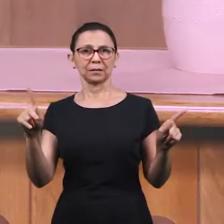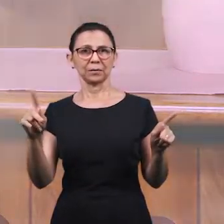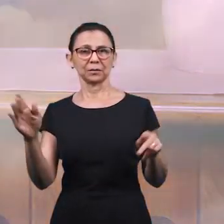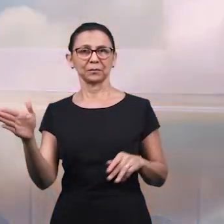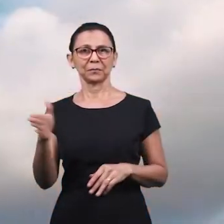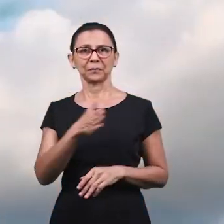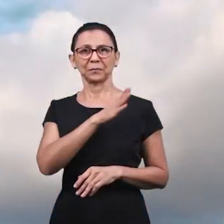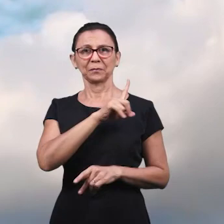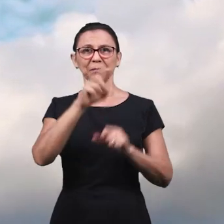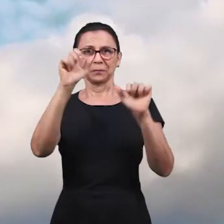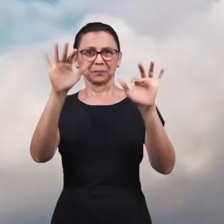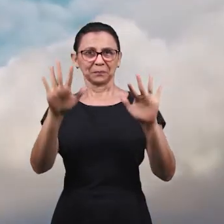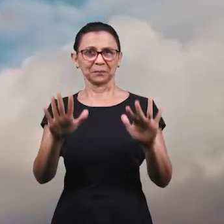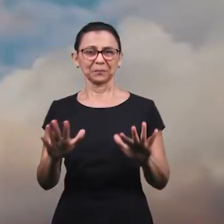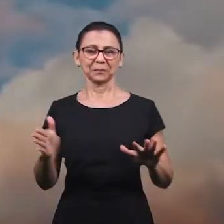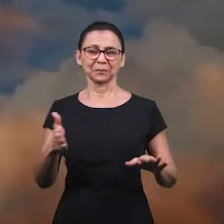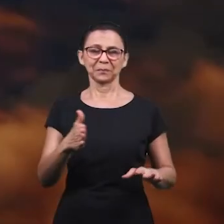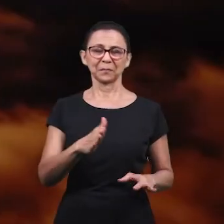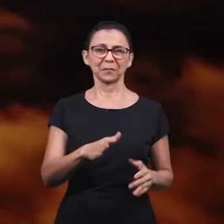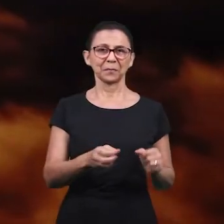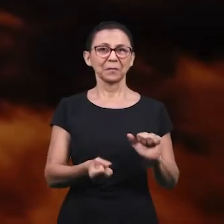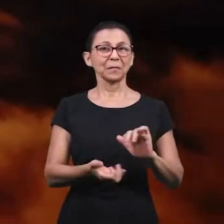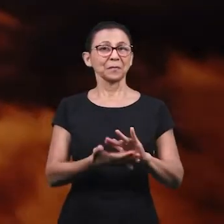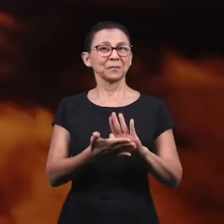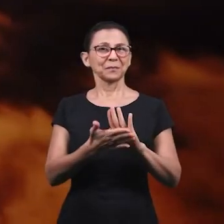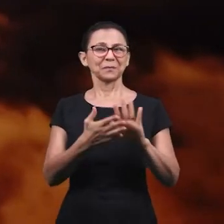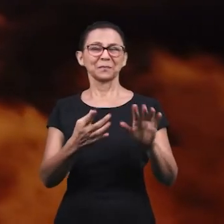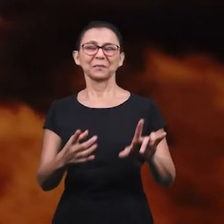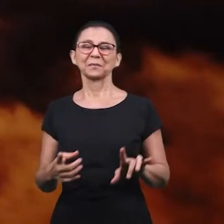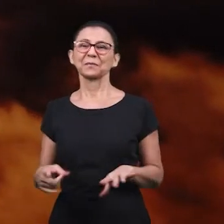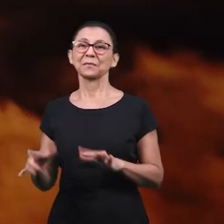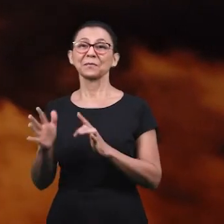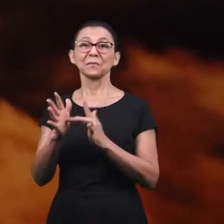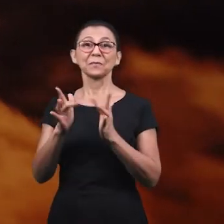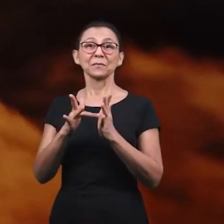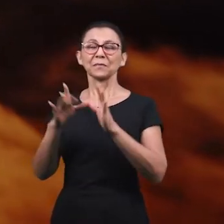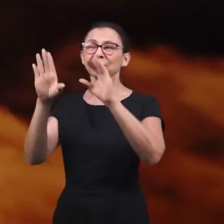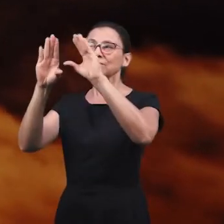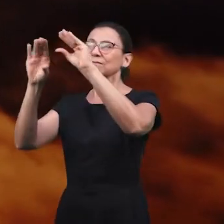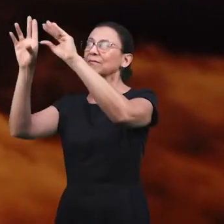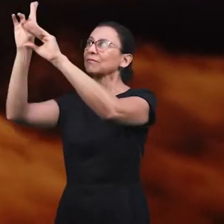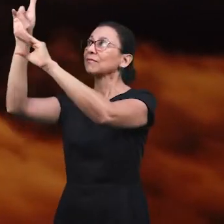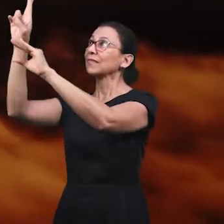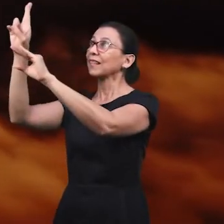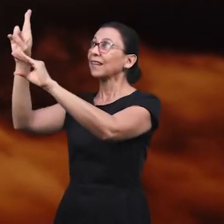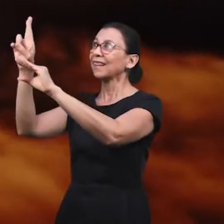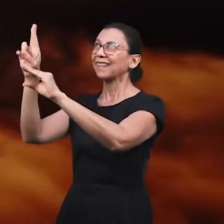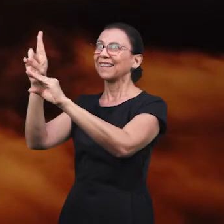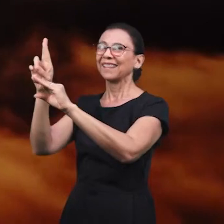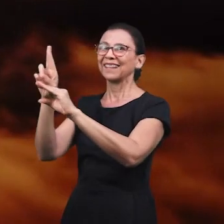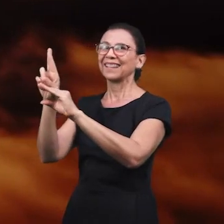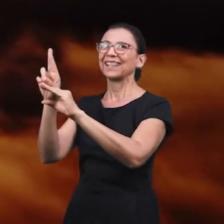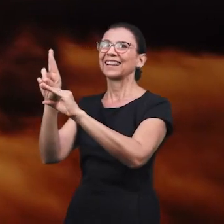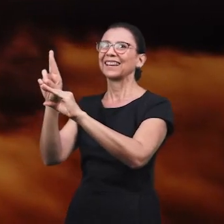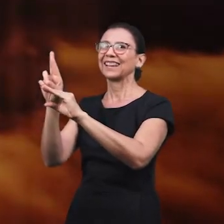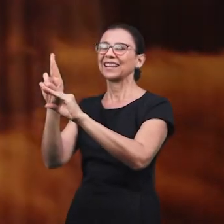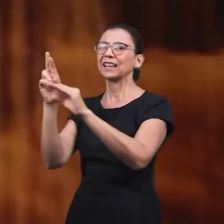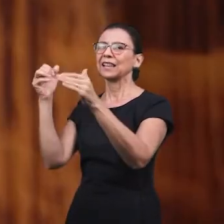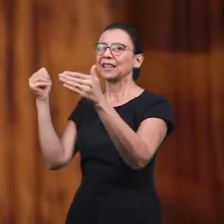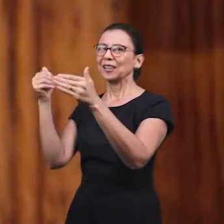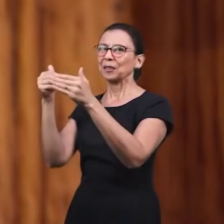Господь. Грядет. Иисус Христос